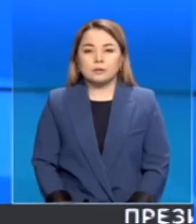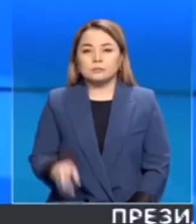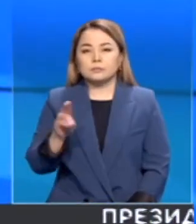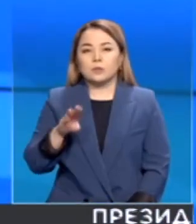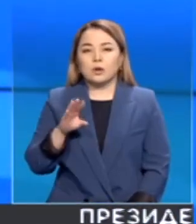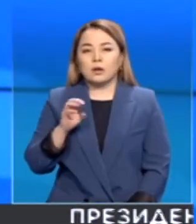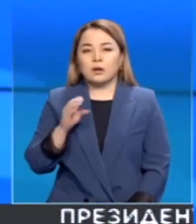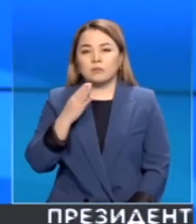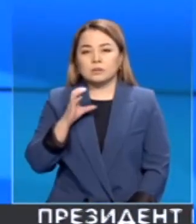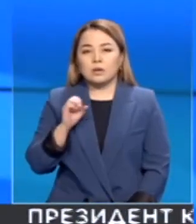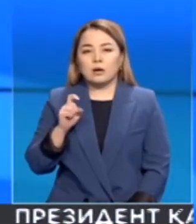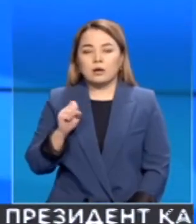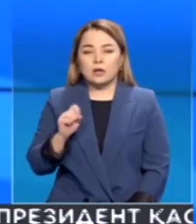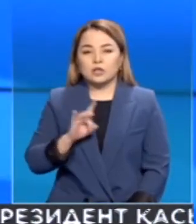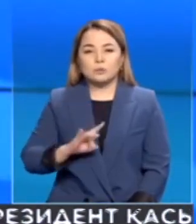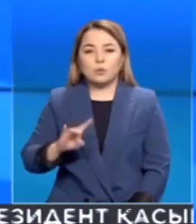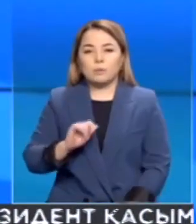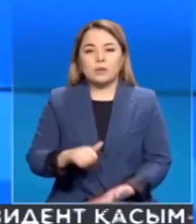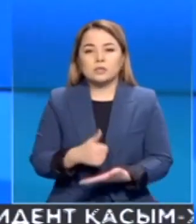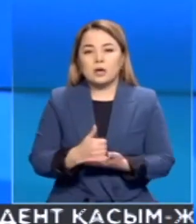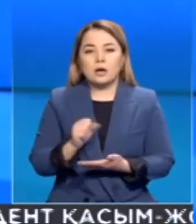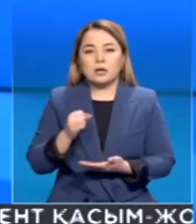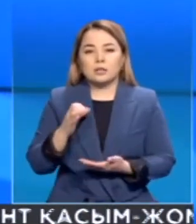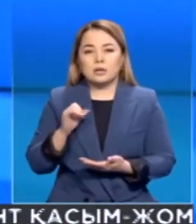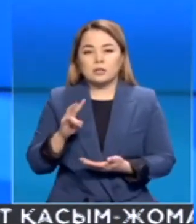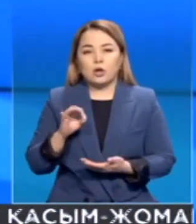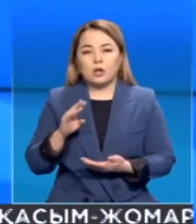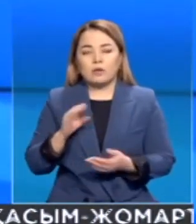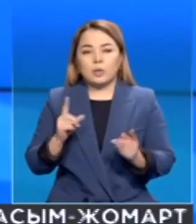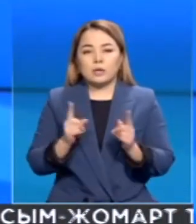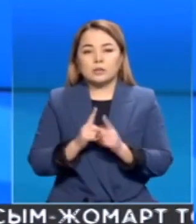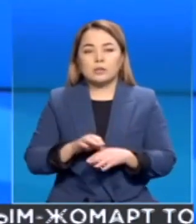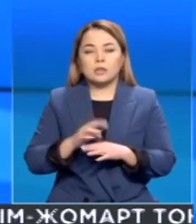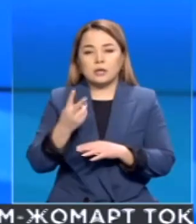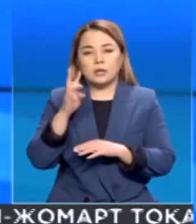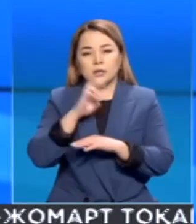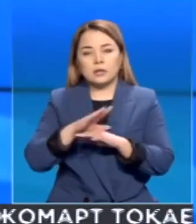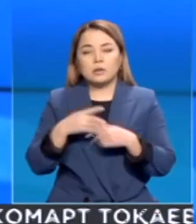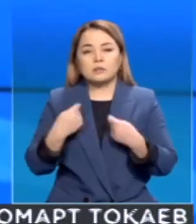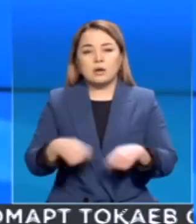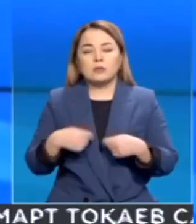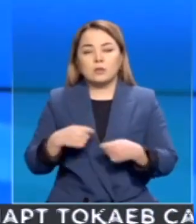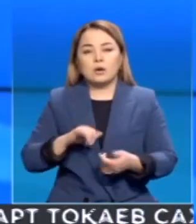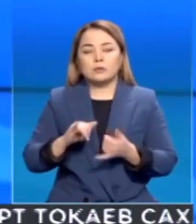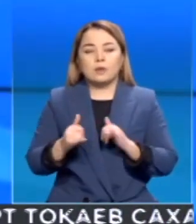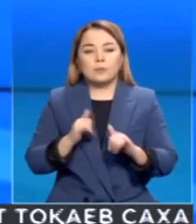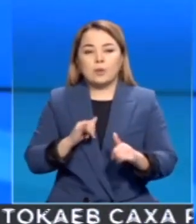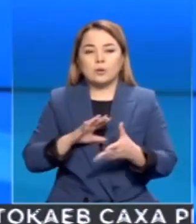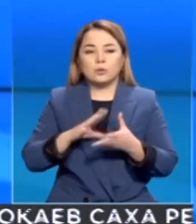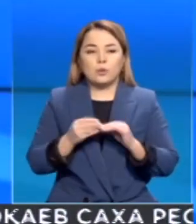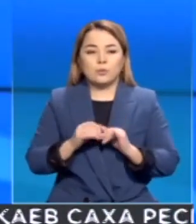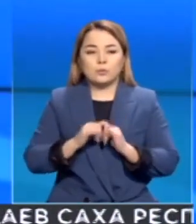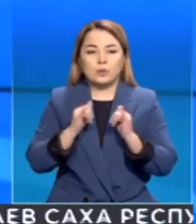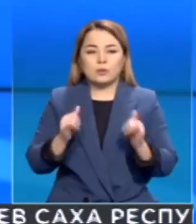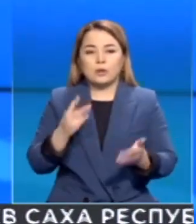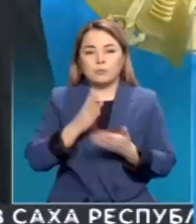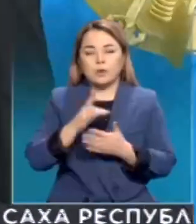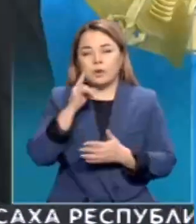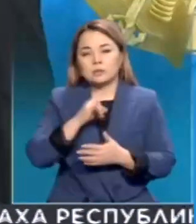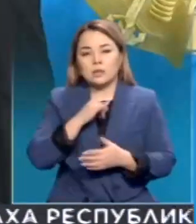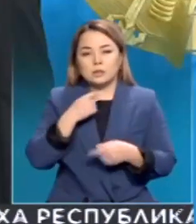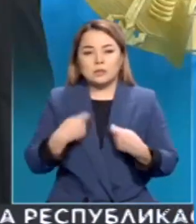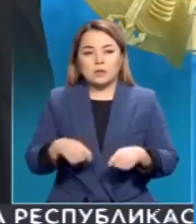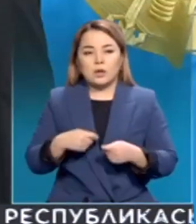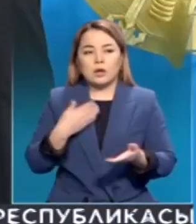Қасым Жомарт Тоқаев Саха Республикасының басшысы Айсен Николаевты қабылдады. Екі ел арасындағы сауда саттық көлемі айтарлықтай артып келеді. Қазақстан